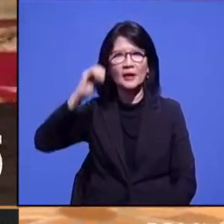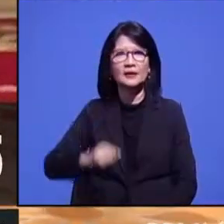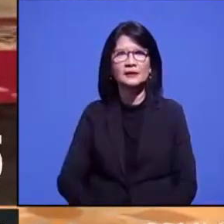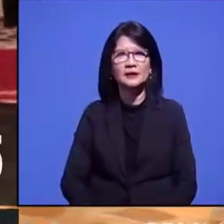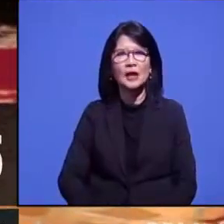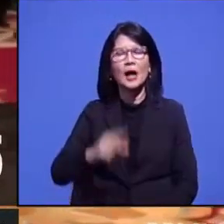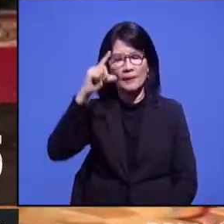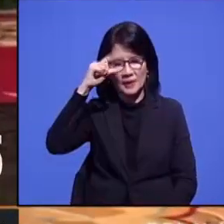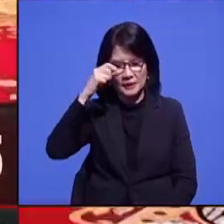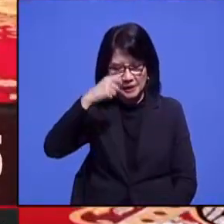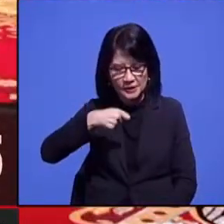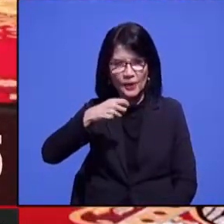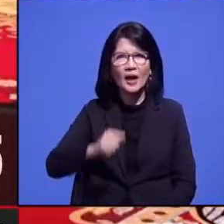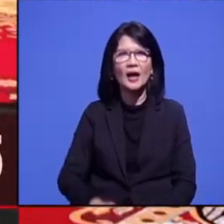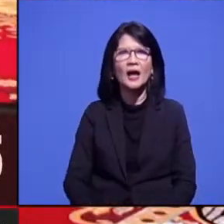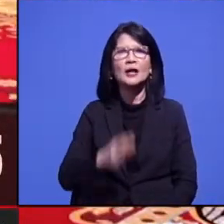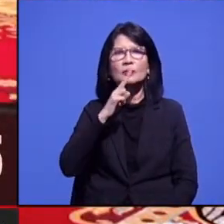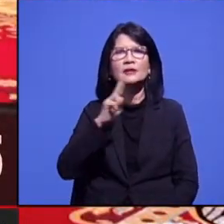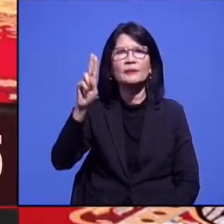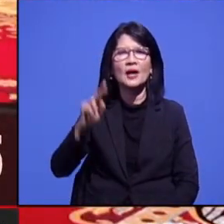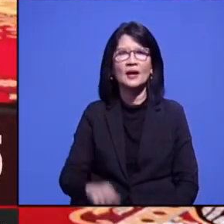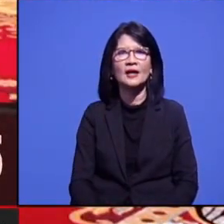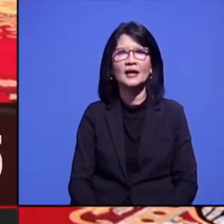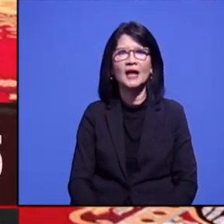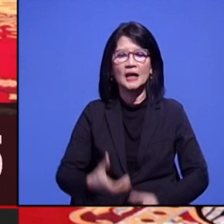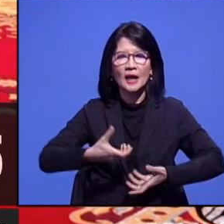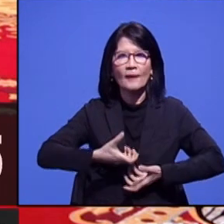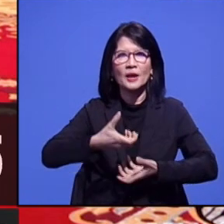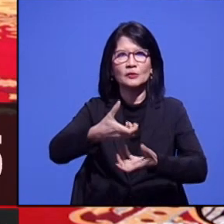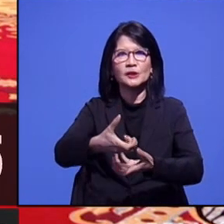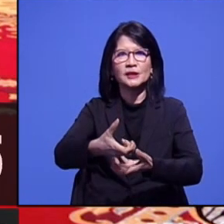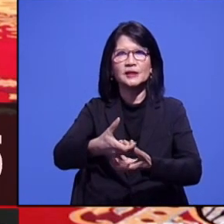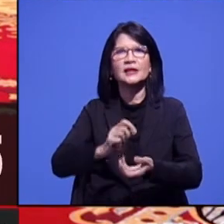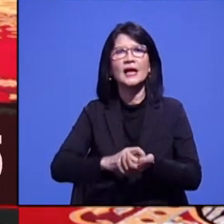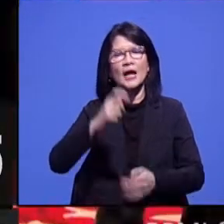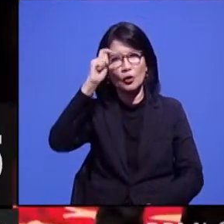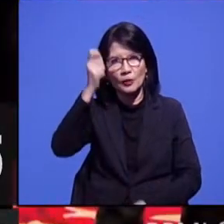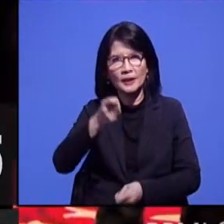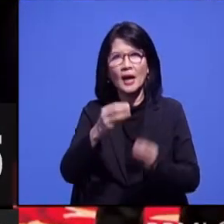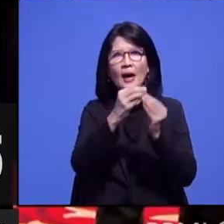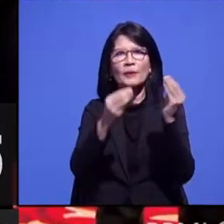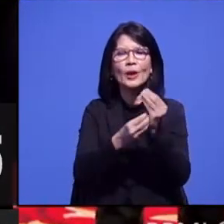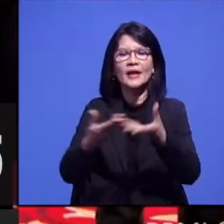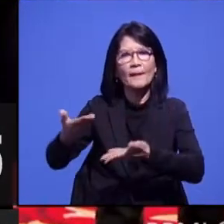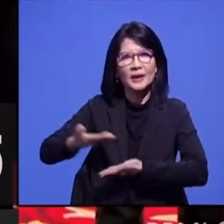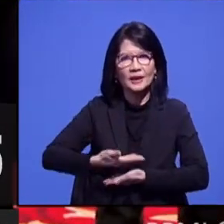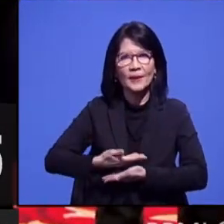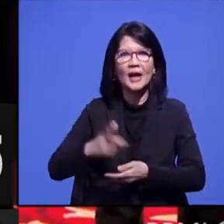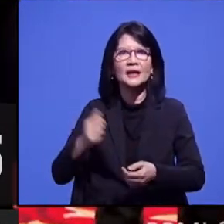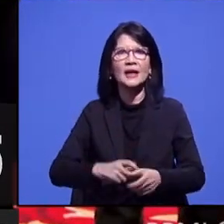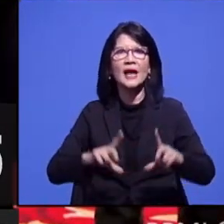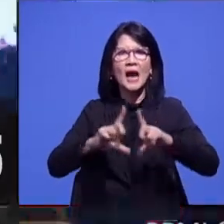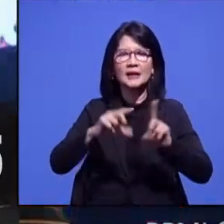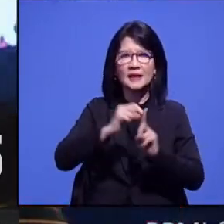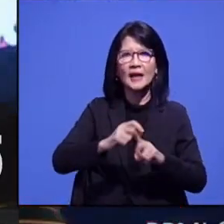Mengheningkan Cipta pengucapan saptamarga penganugerahan tanda kehormatan oleh perwakilan penerima dari angkatan